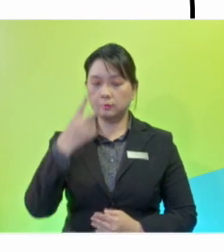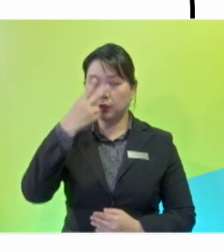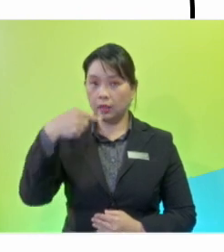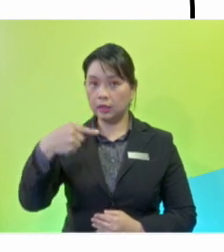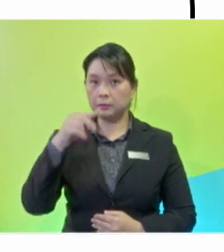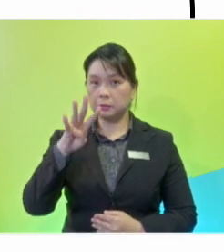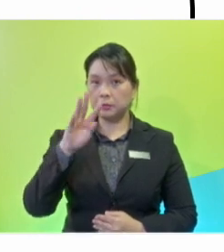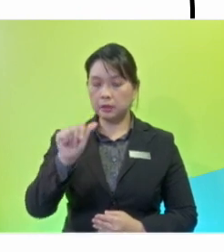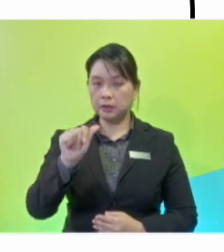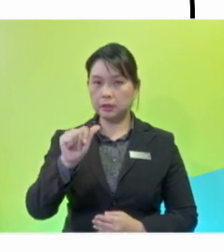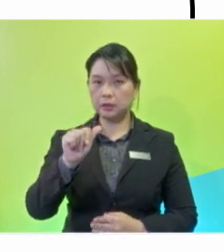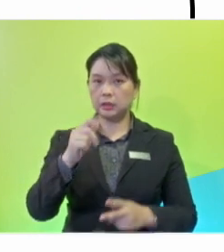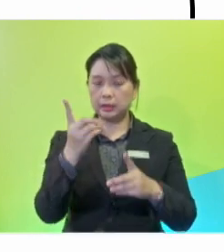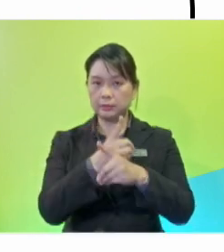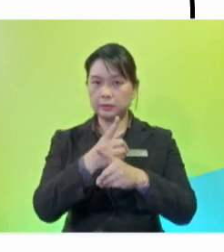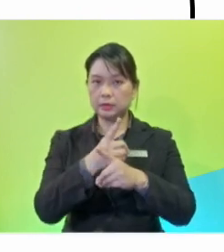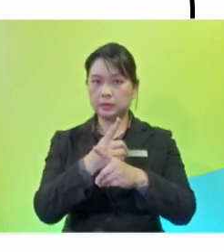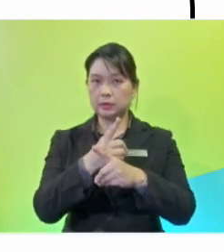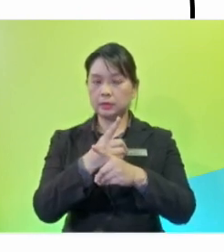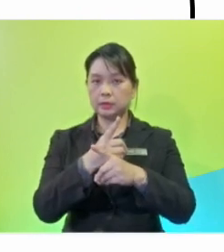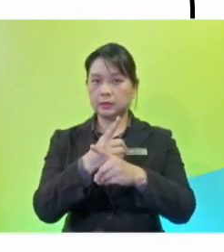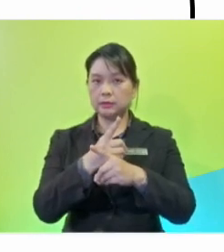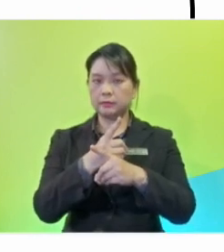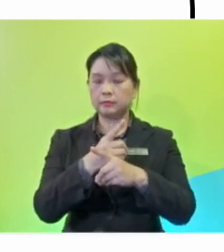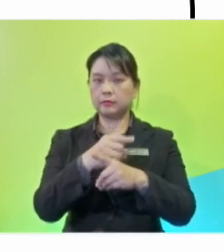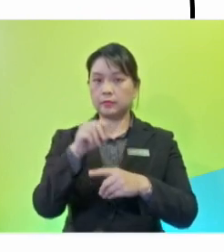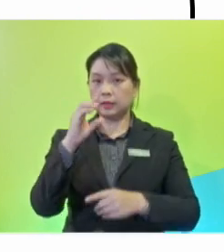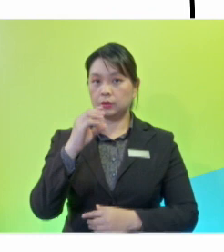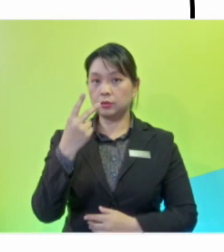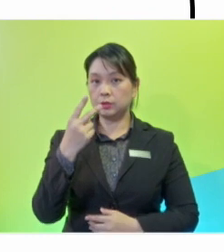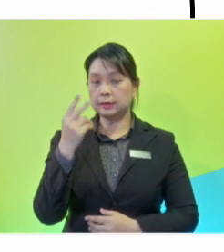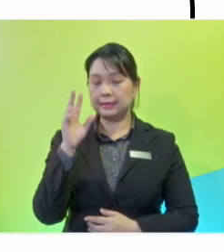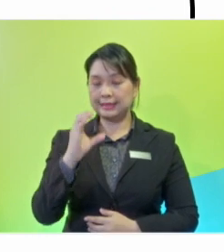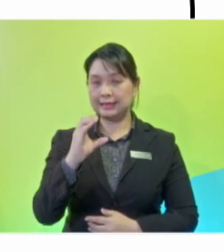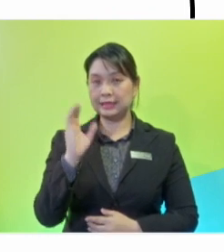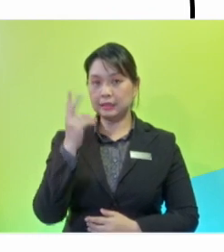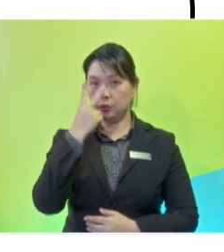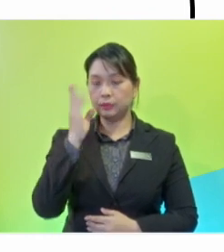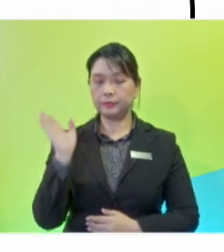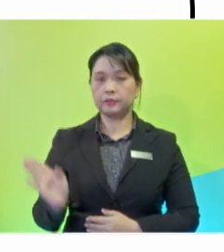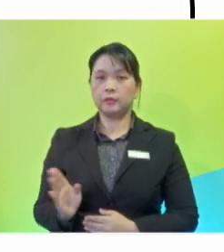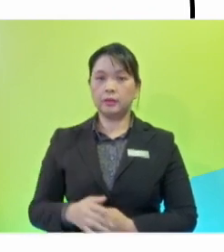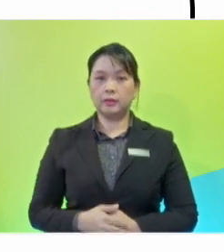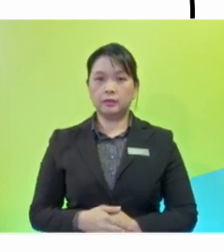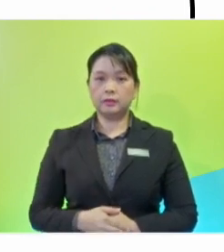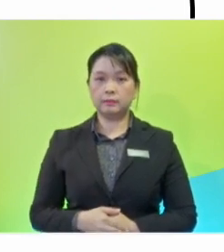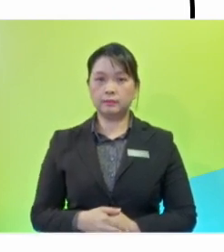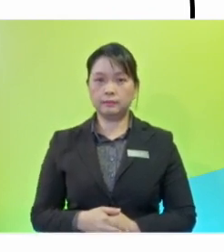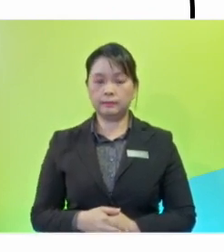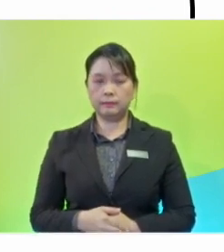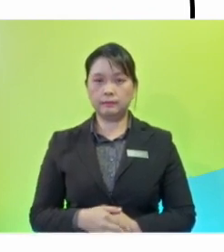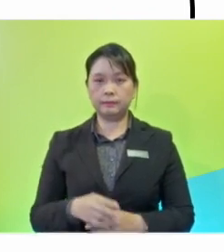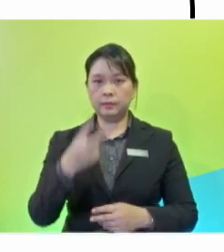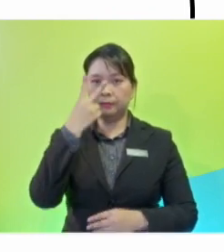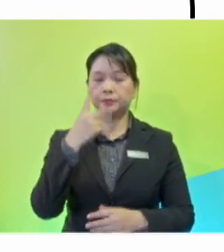dengan -3c dia akan dapat 12 isi lebih besar dari kosong Jadi kalau kita tengok kita pemudakan lagi apa yang boleh